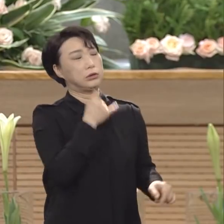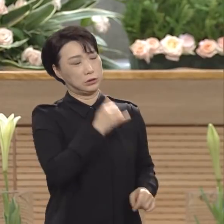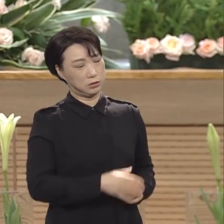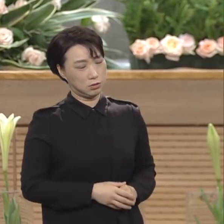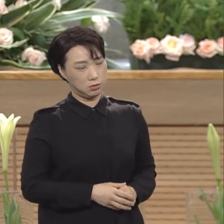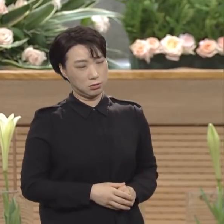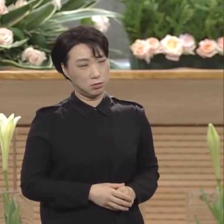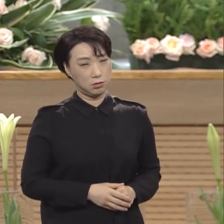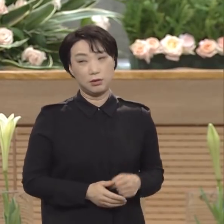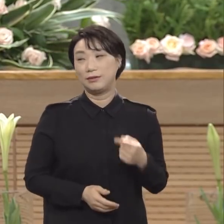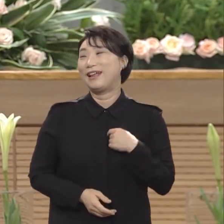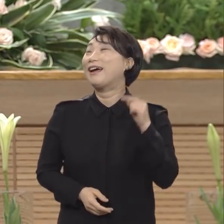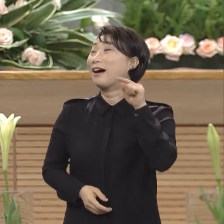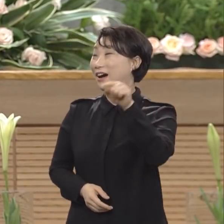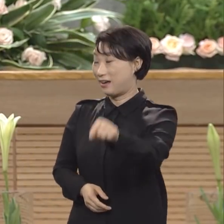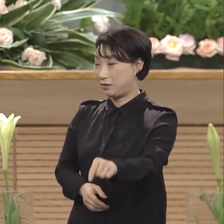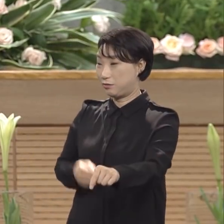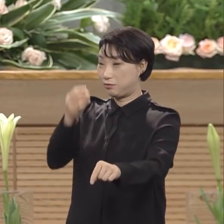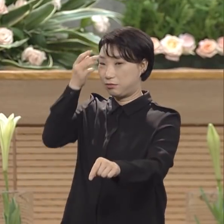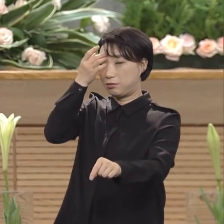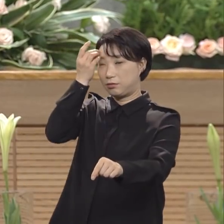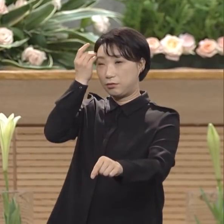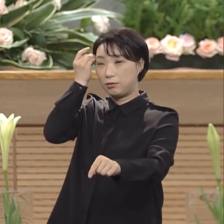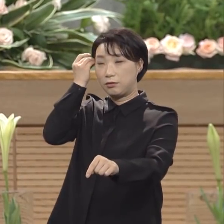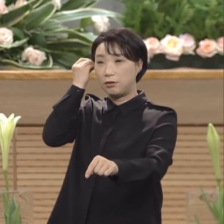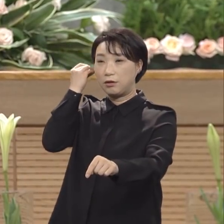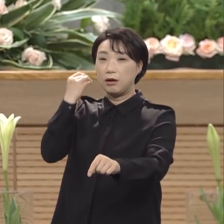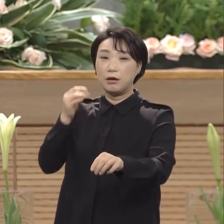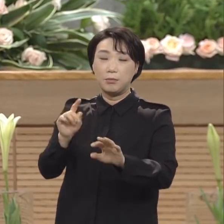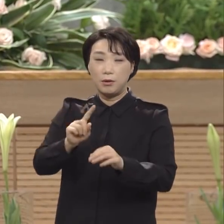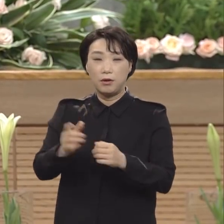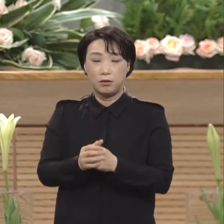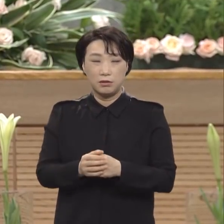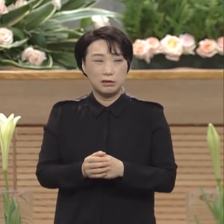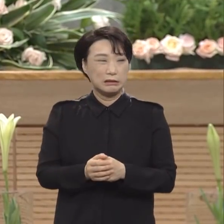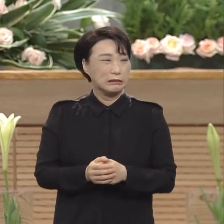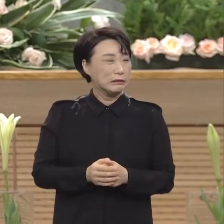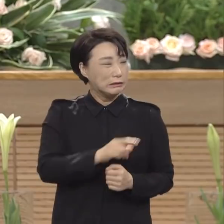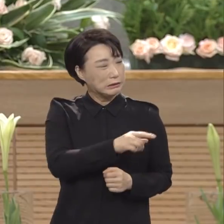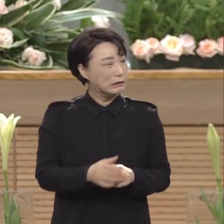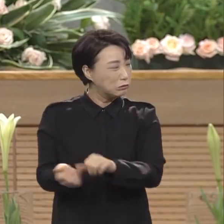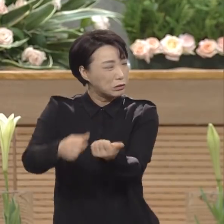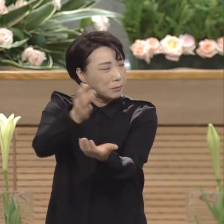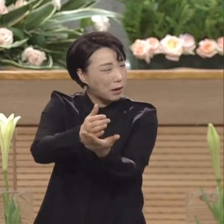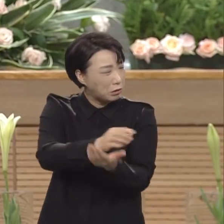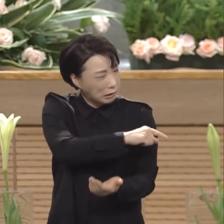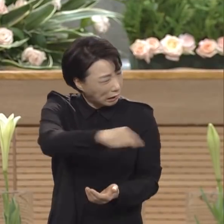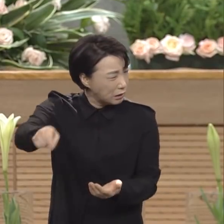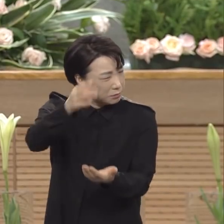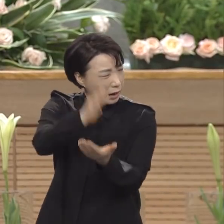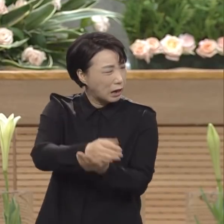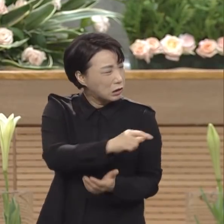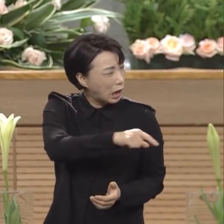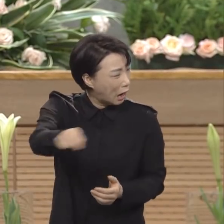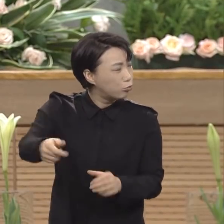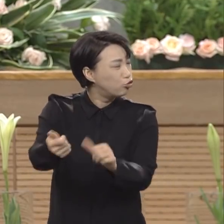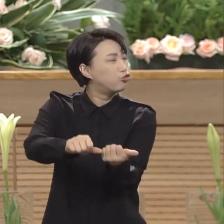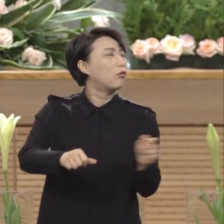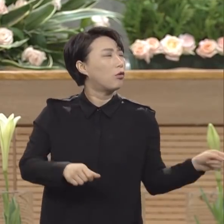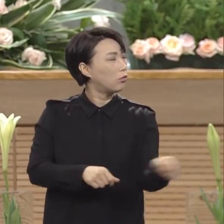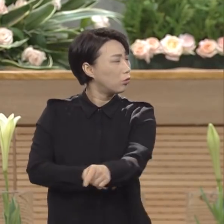저 가서 개 죽음 오지 말고 가지 마시오. 거기 가면 죽어. 거기